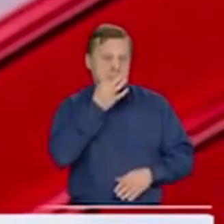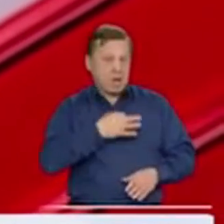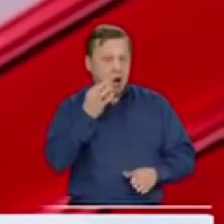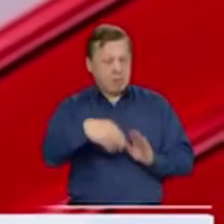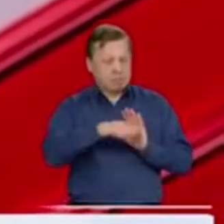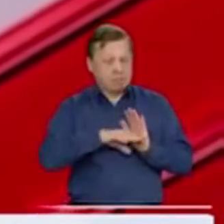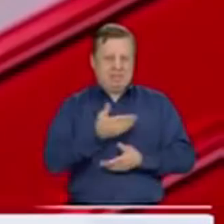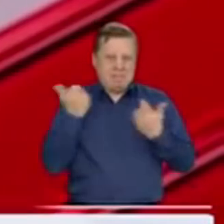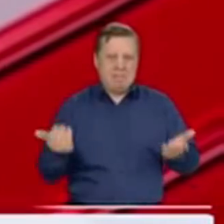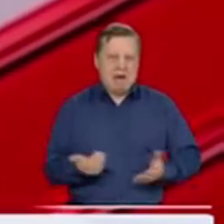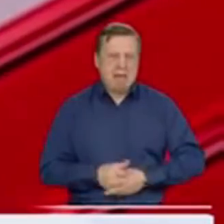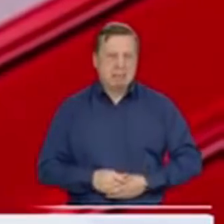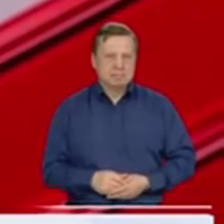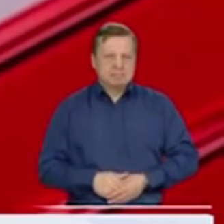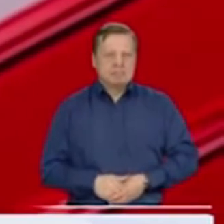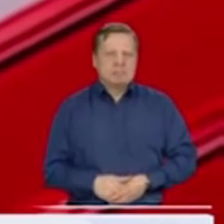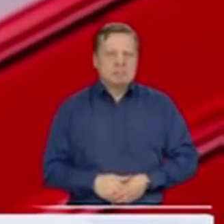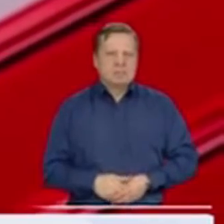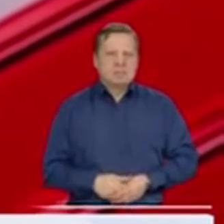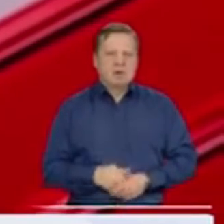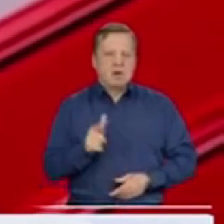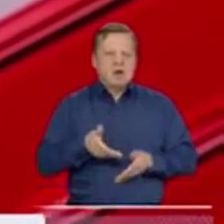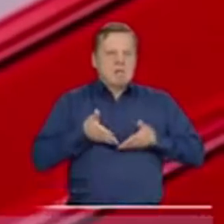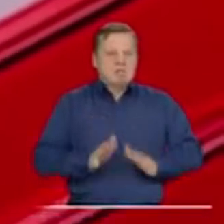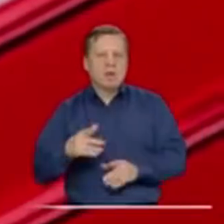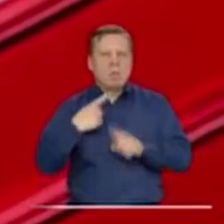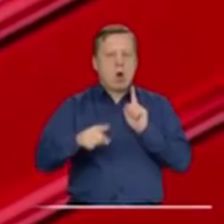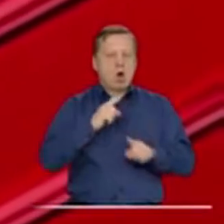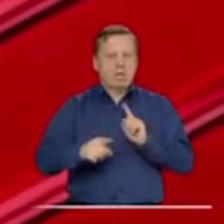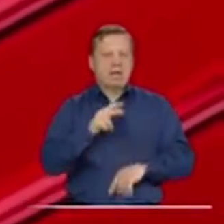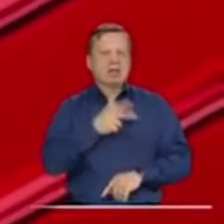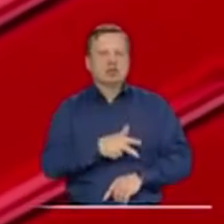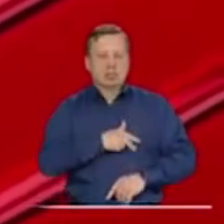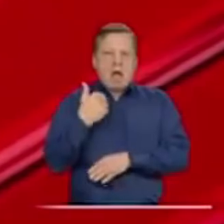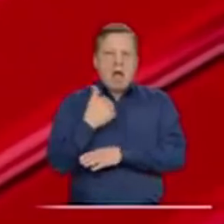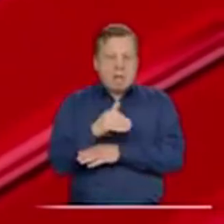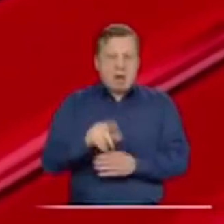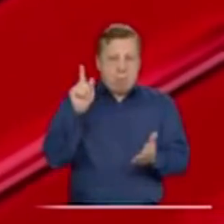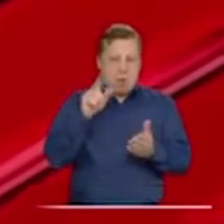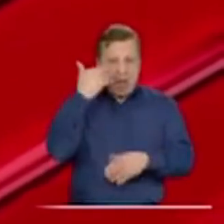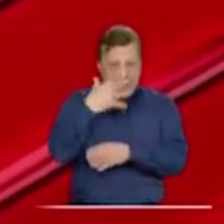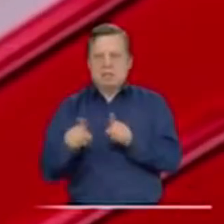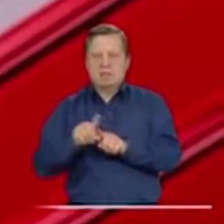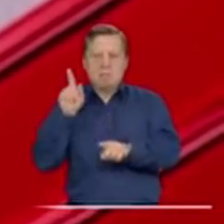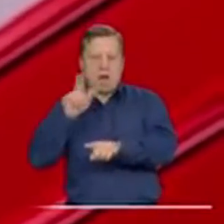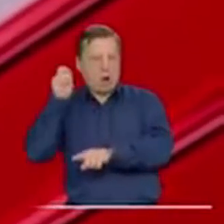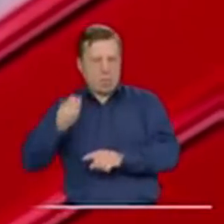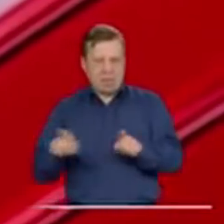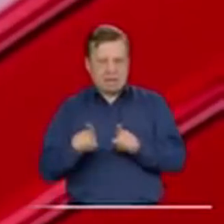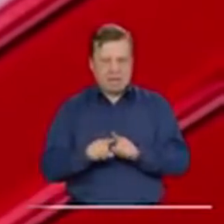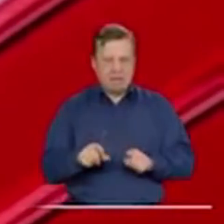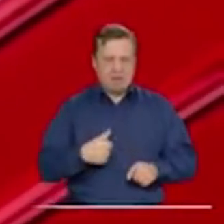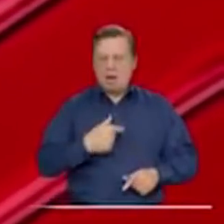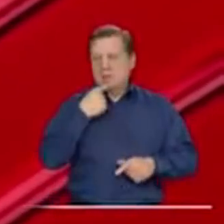Państwu powiedzieć, że prokreacja jest przyszłością. No, proszę Państwa, emeryci, no, z całym sercem jestem za. Nie będę już